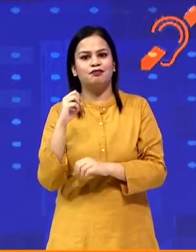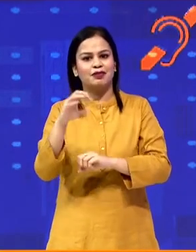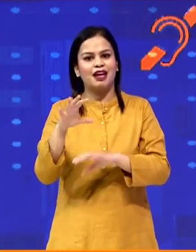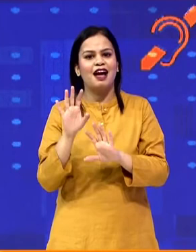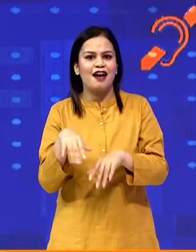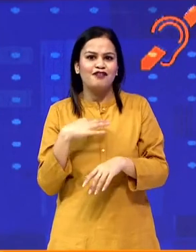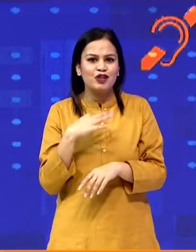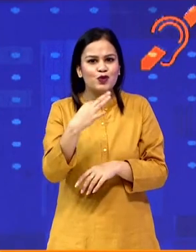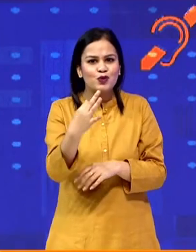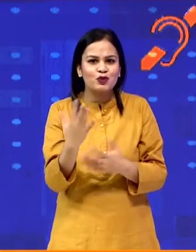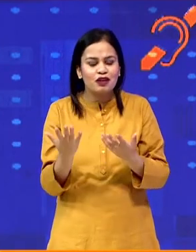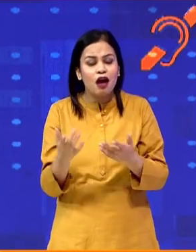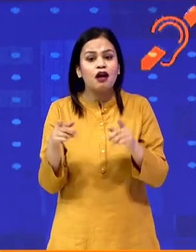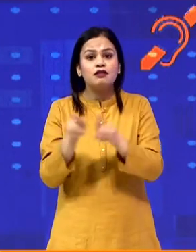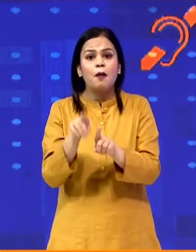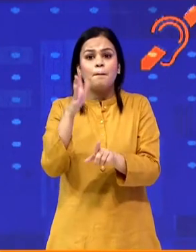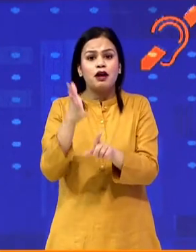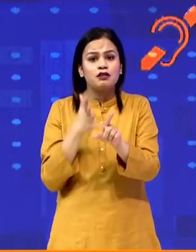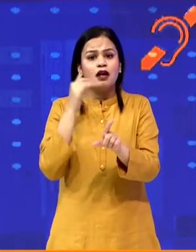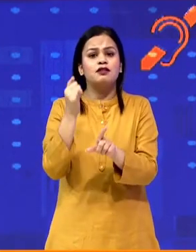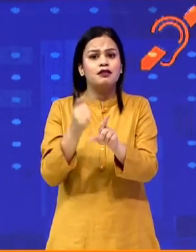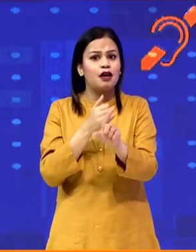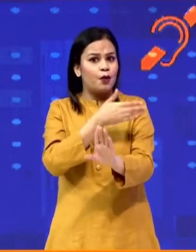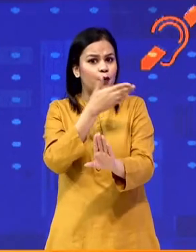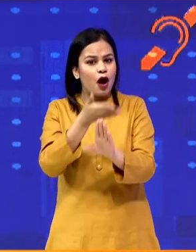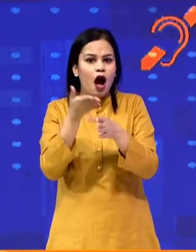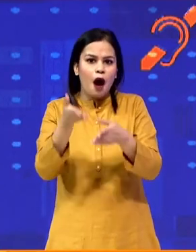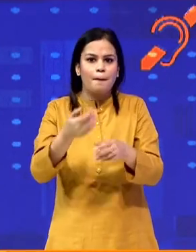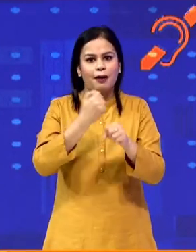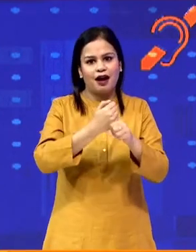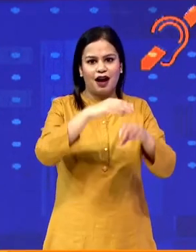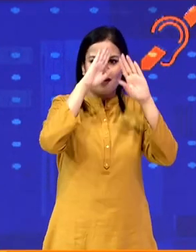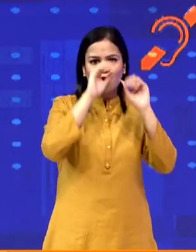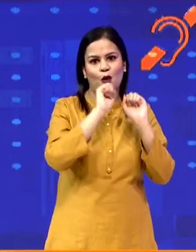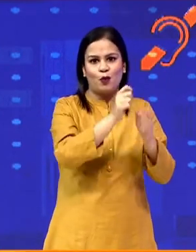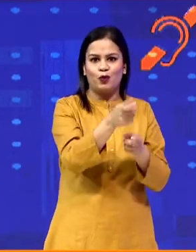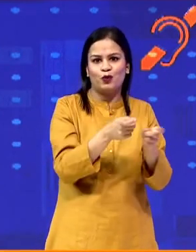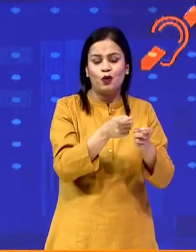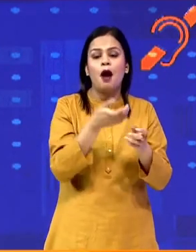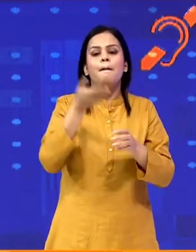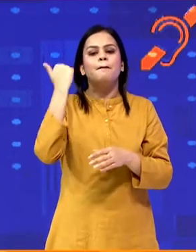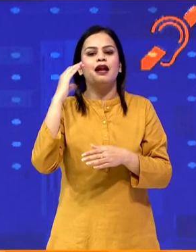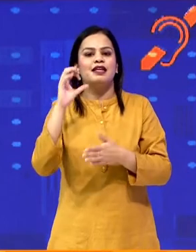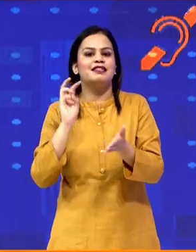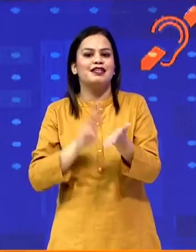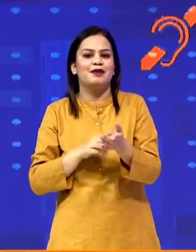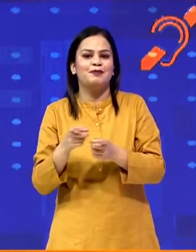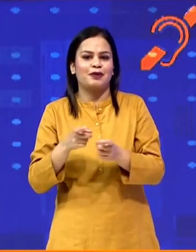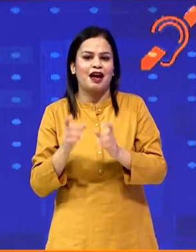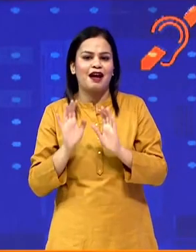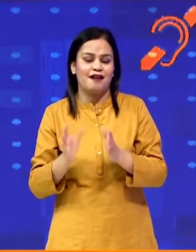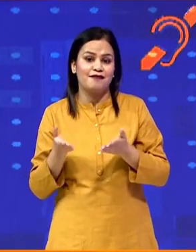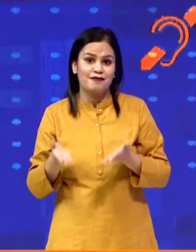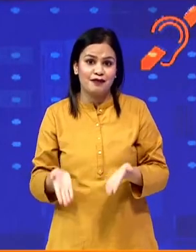चार-पांच साल से गवर्नर रूल है तो विधानसभा ही नहीं थी तो मुझे कौन